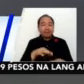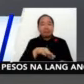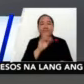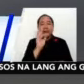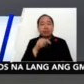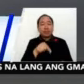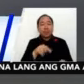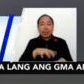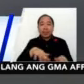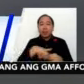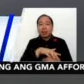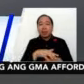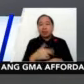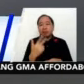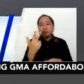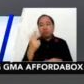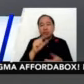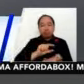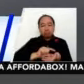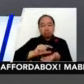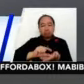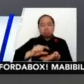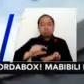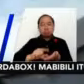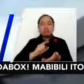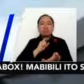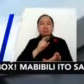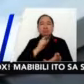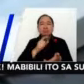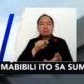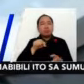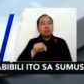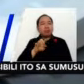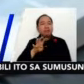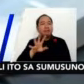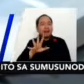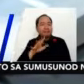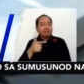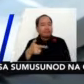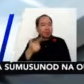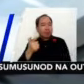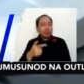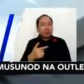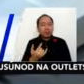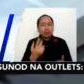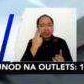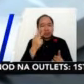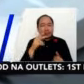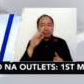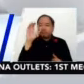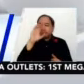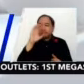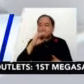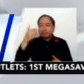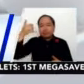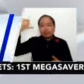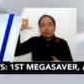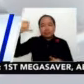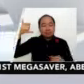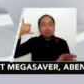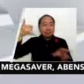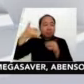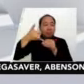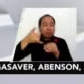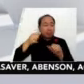scene ng tatlong basyo ng kalibre 45 baril. Naghahanap din sila ng CCTV footage sa lugar. Nakakalap po